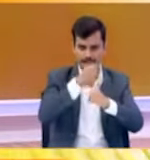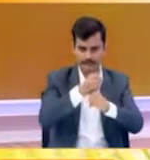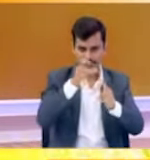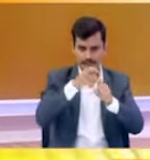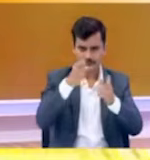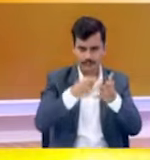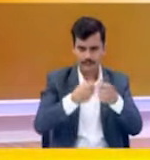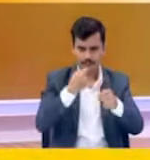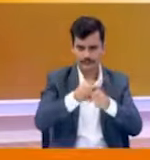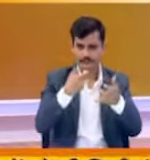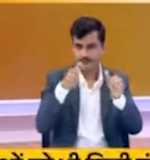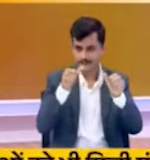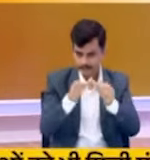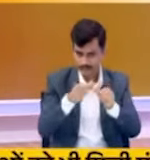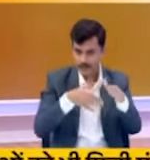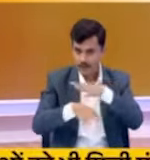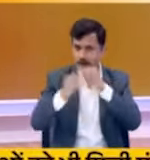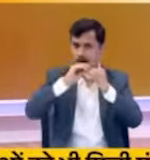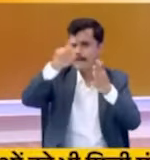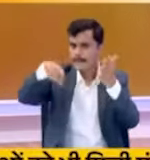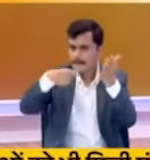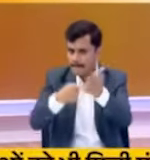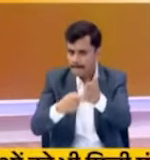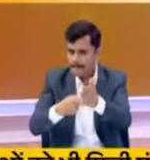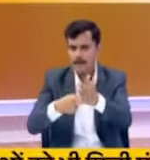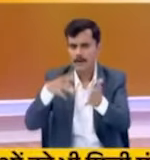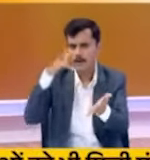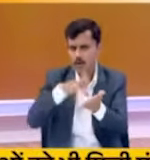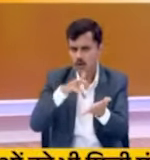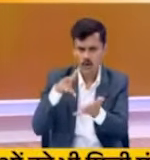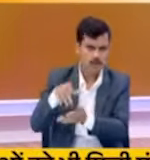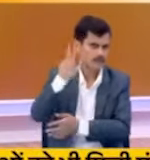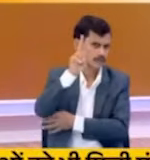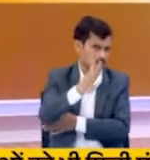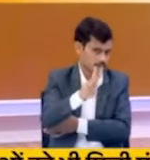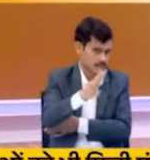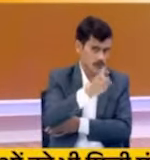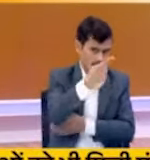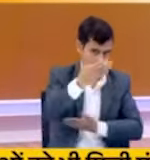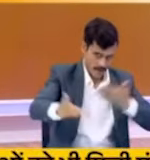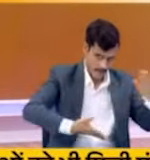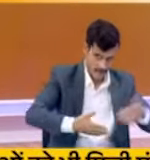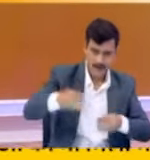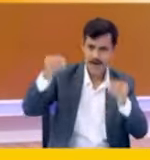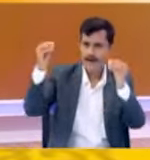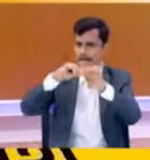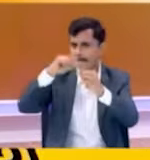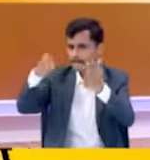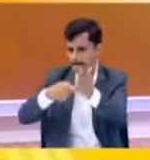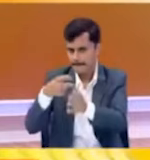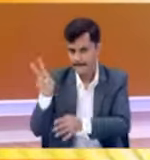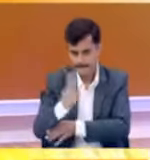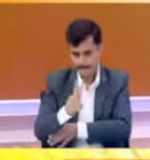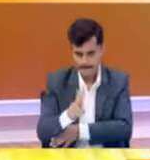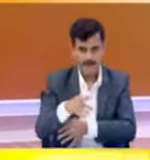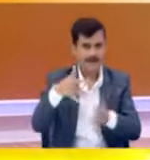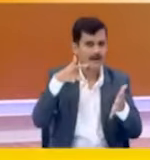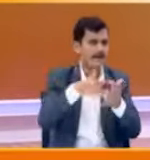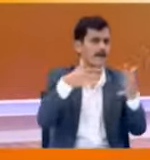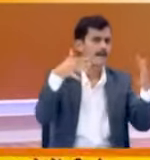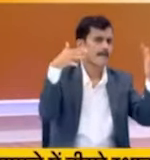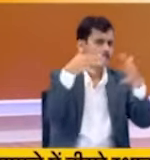बेहता यह दो नए एयरपोर्ट का आज अप्रूवल हुआ है बागडोगरा हाईली